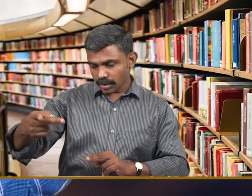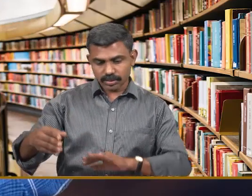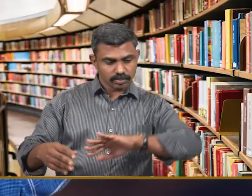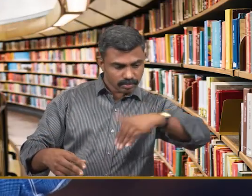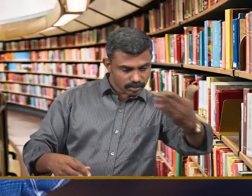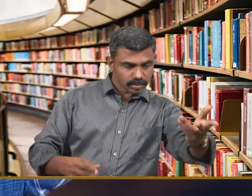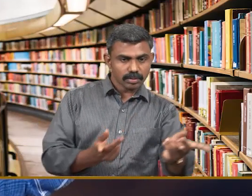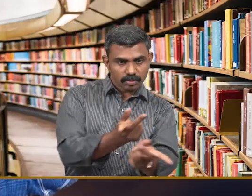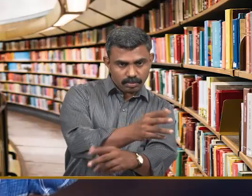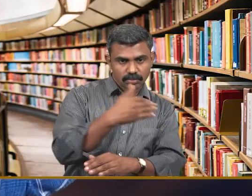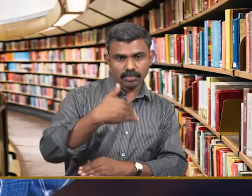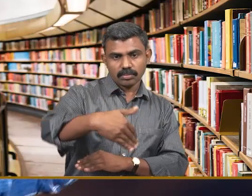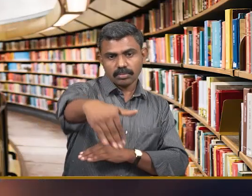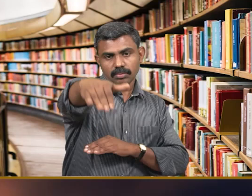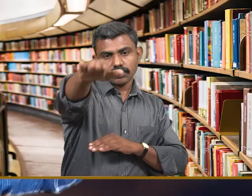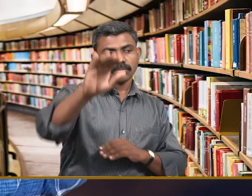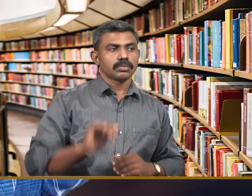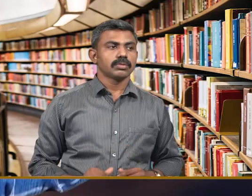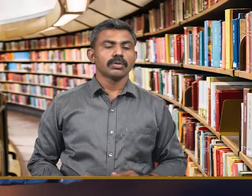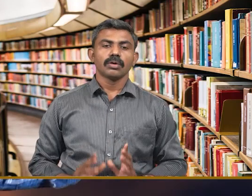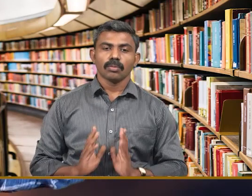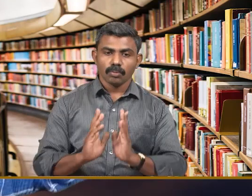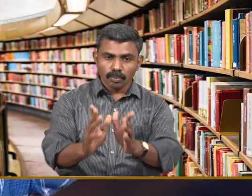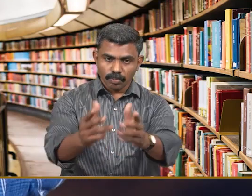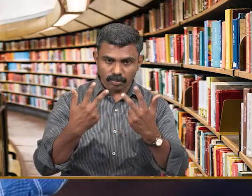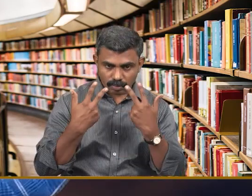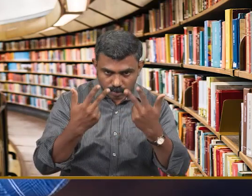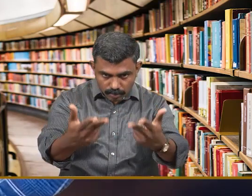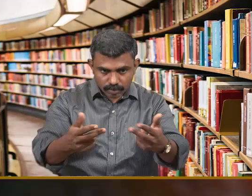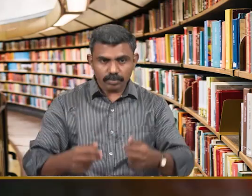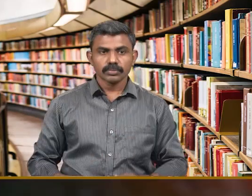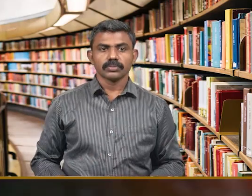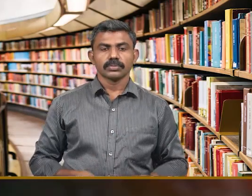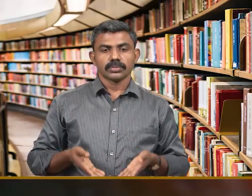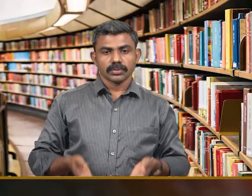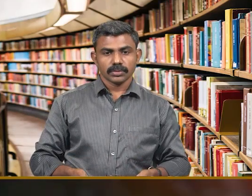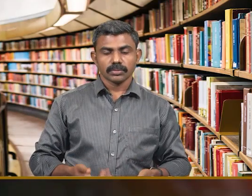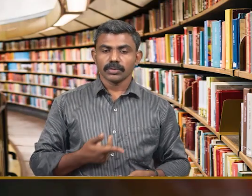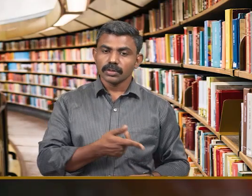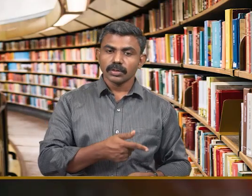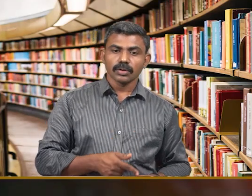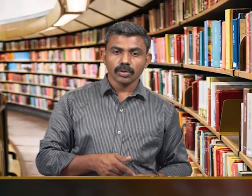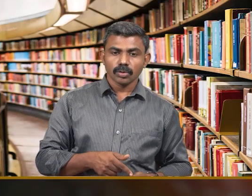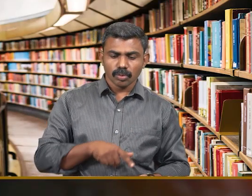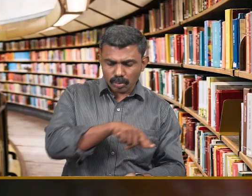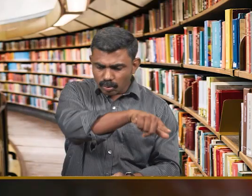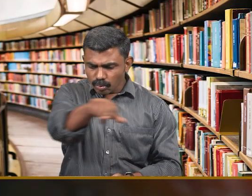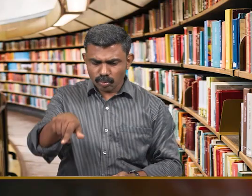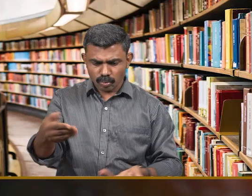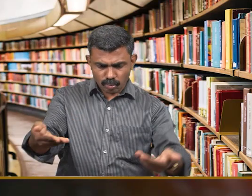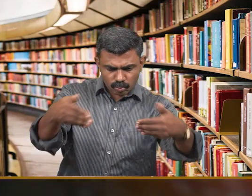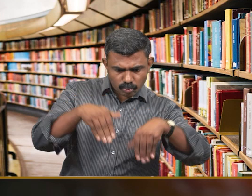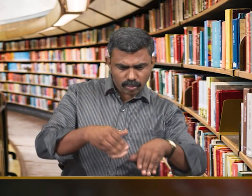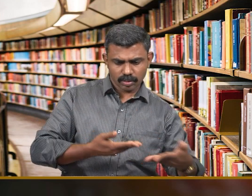இதுக்கு அவங்க என்ன பண்ணாங்க செய்ய ஆரம்பித்தாங்க, அதாவது அடுத்த பொருளாதார இதில் அவங்க கவனம் செலுத்த ஆரம்பித்தாங்க. ஸோ இந்த வகையில் பார்த்திங்கன்னா உள்நாட்டு சந்தையை எப்படியாவது